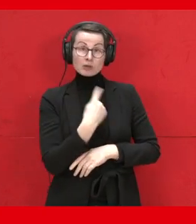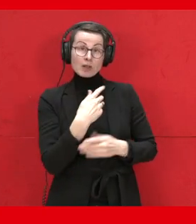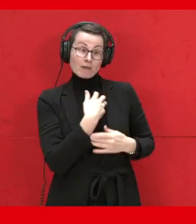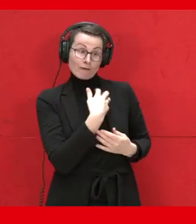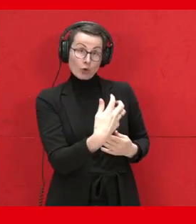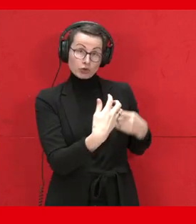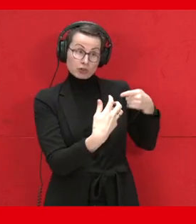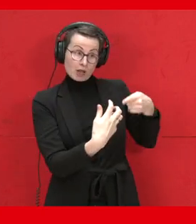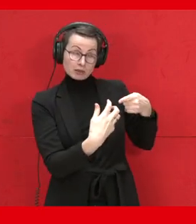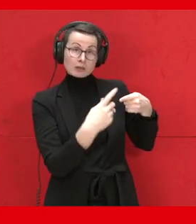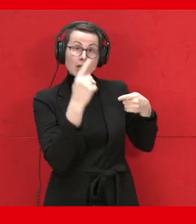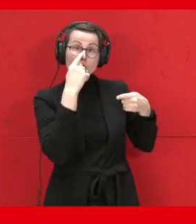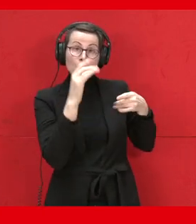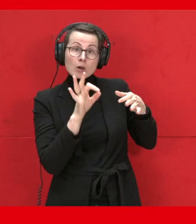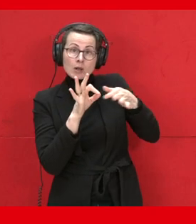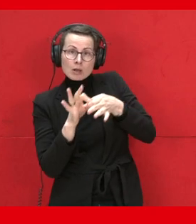darf auf